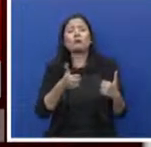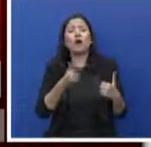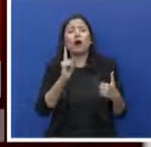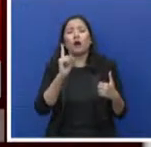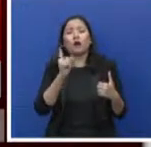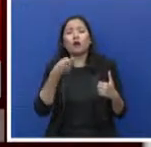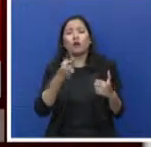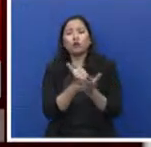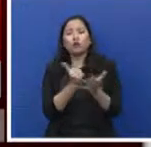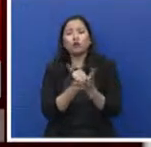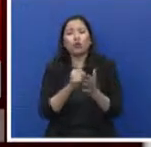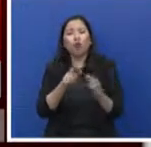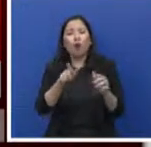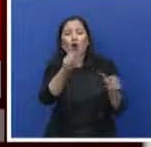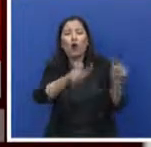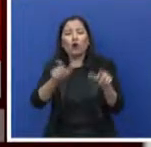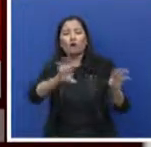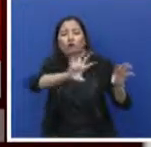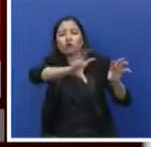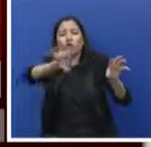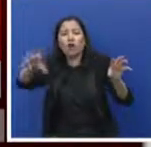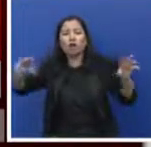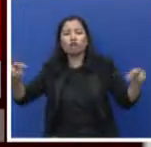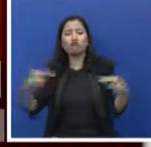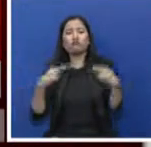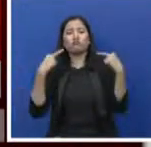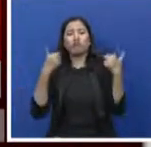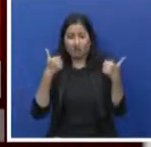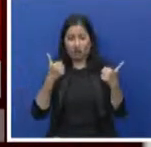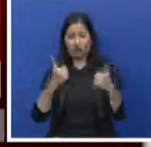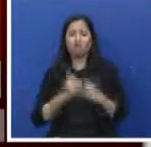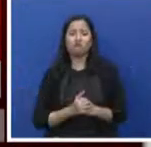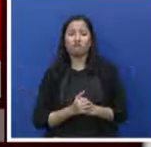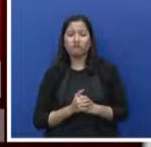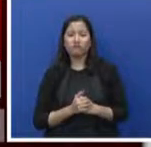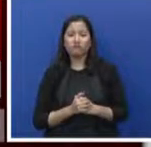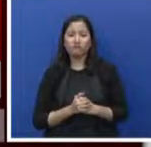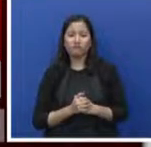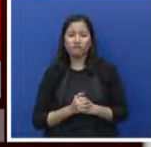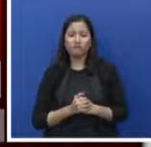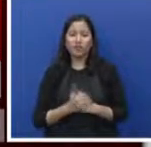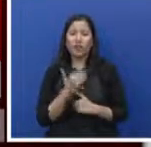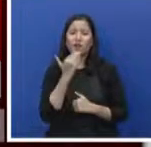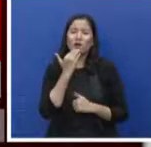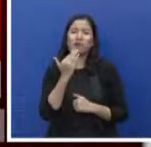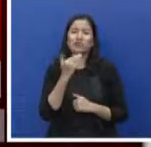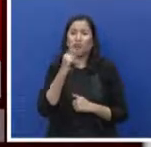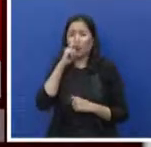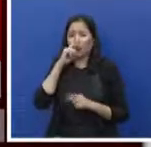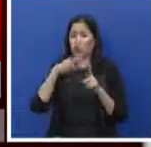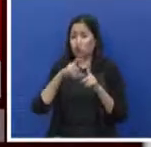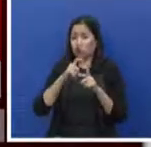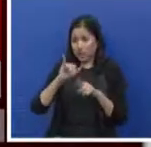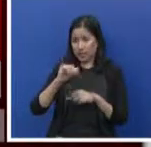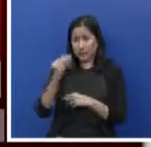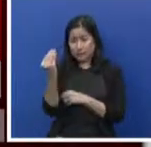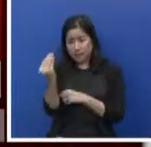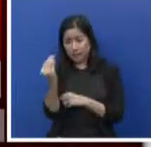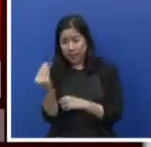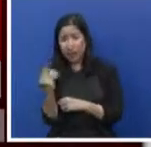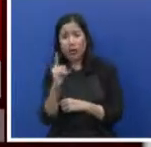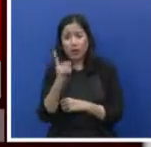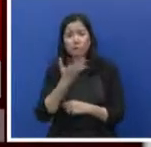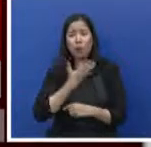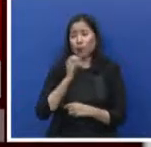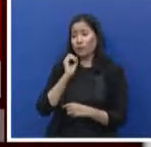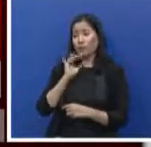yang disegani di dunia nanti ke depan. Gitu ajakan saya buat Halodoc. Baik, terima kasih Pak Budin. Tahan sebentar Bapak, ini ada yang disampaikan juga